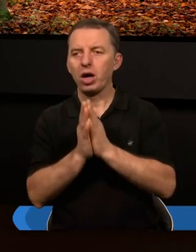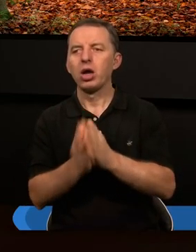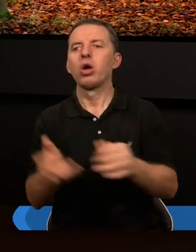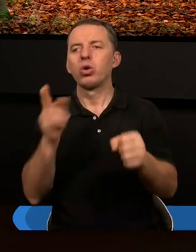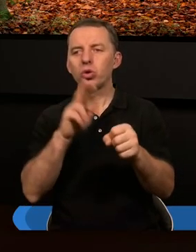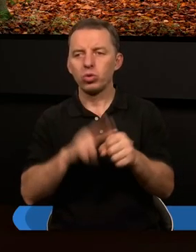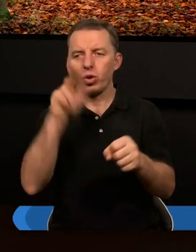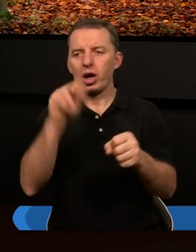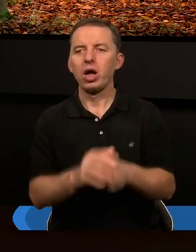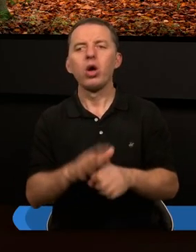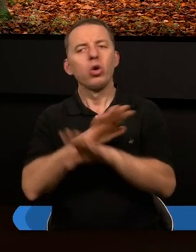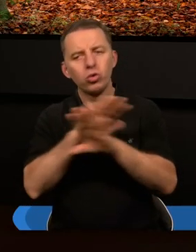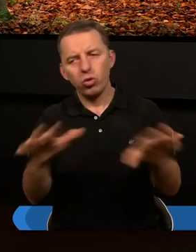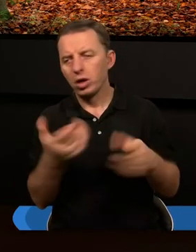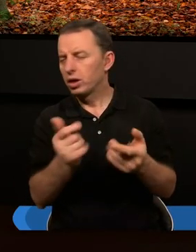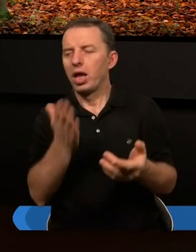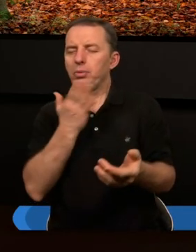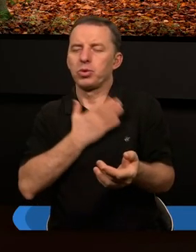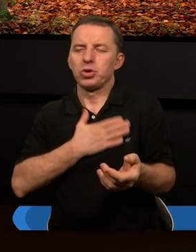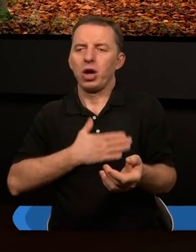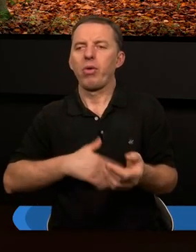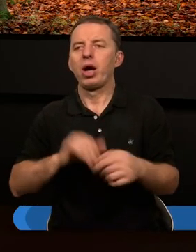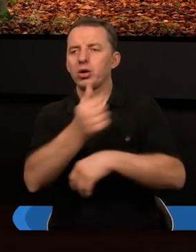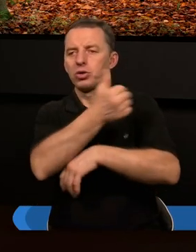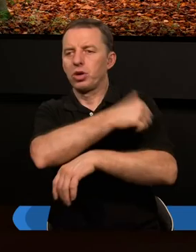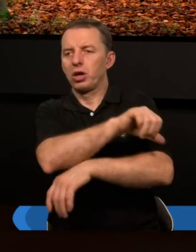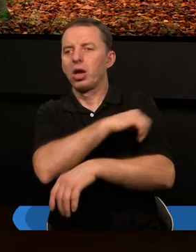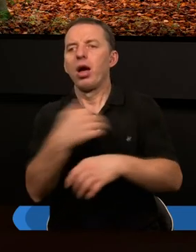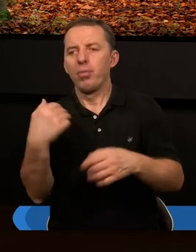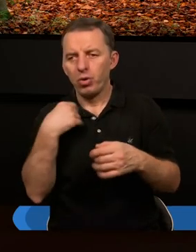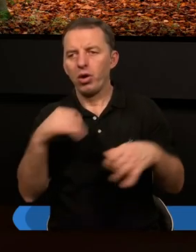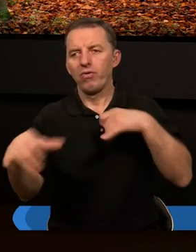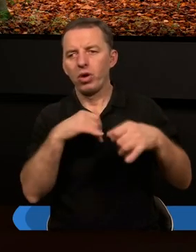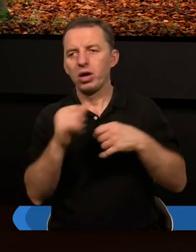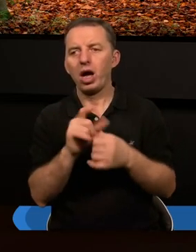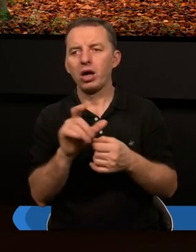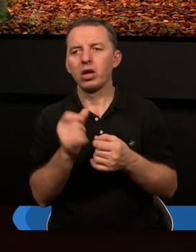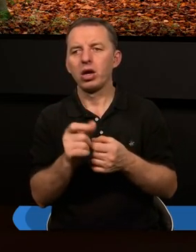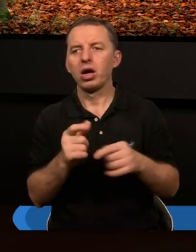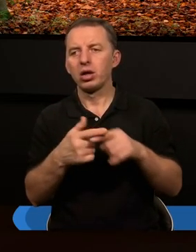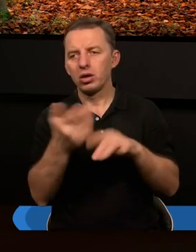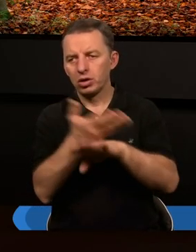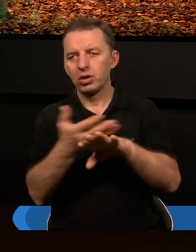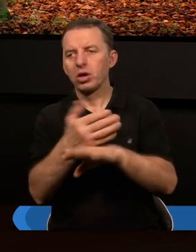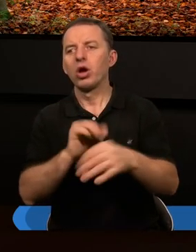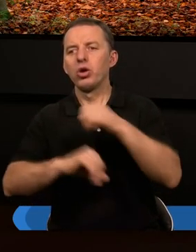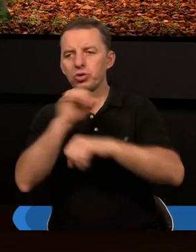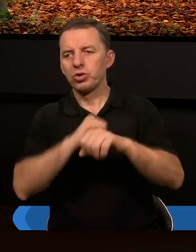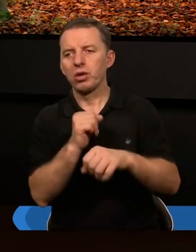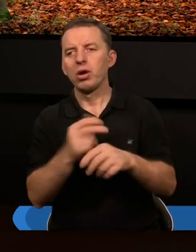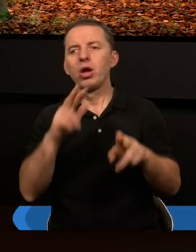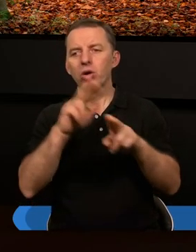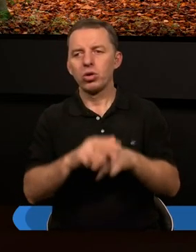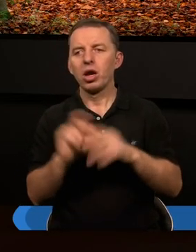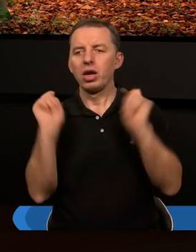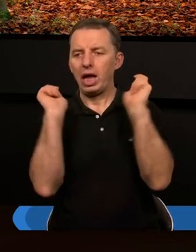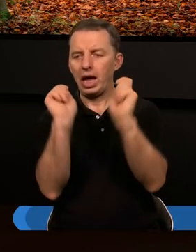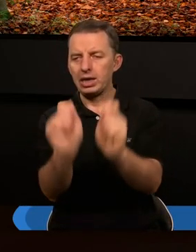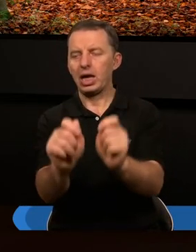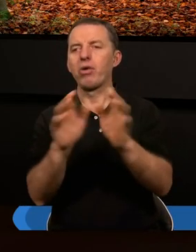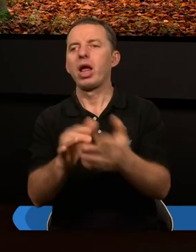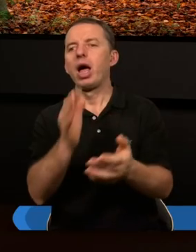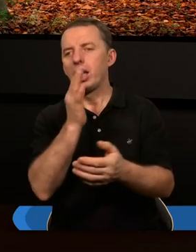która zupełnie nie sprzyjała chrześcijanom, to jeszcze była to władza obca, bo to był Rzym, który najechał